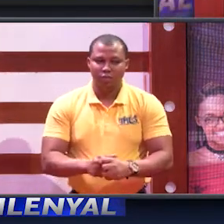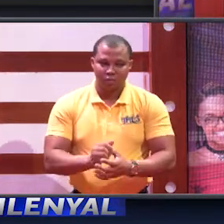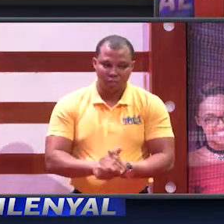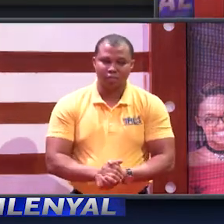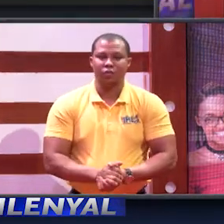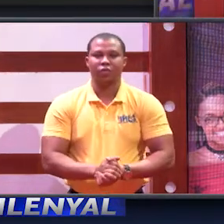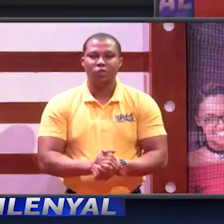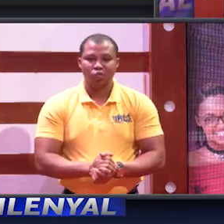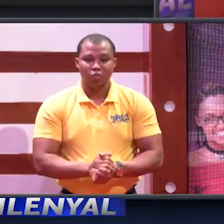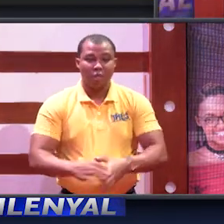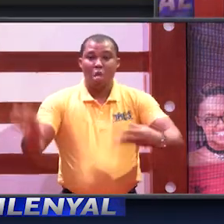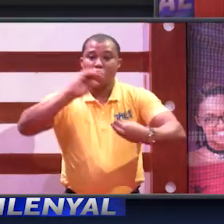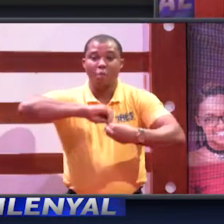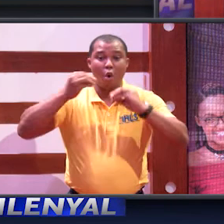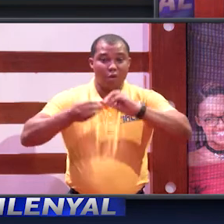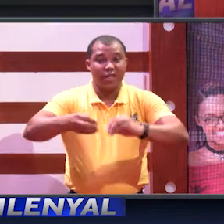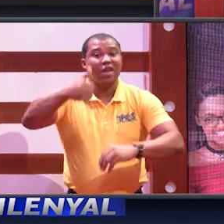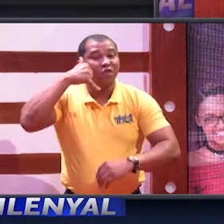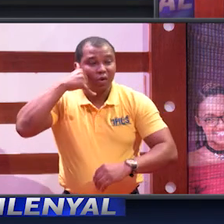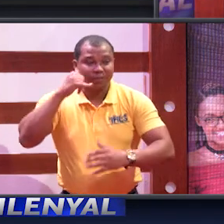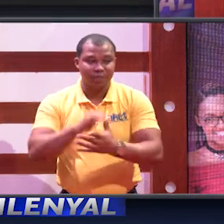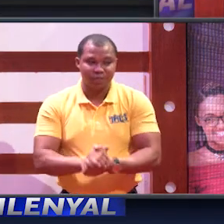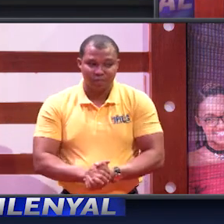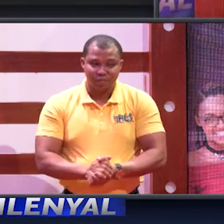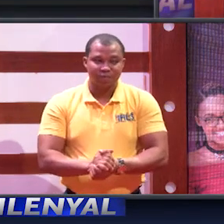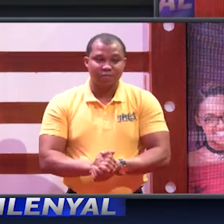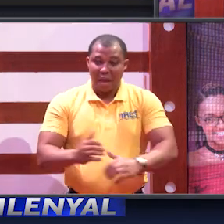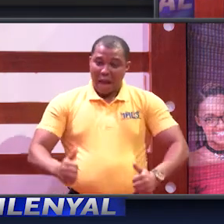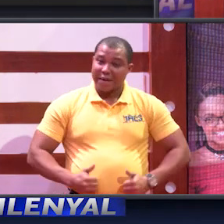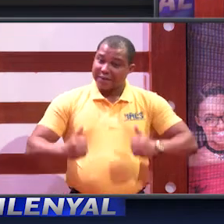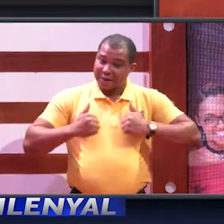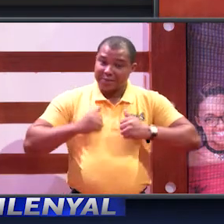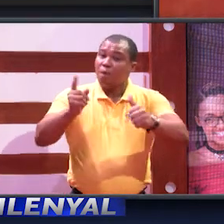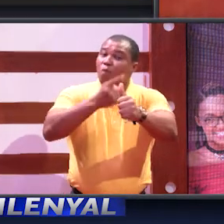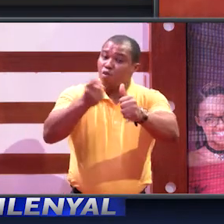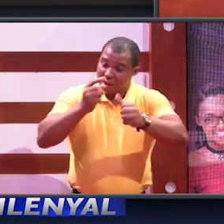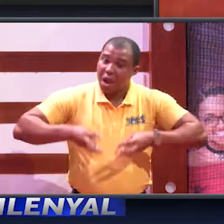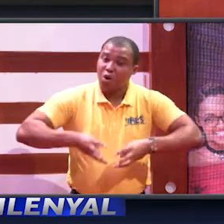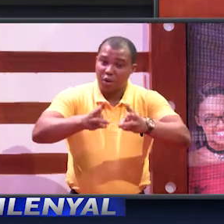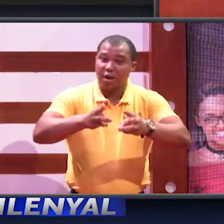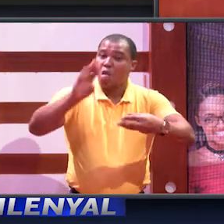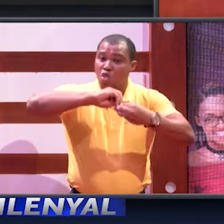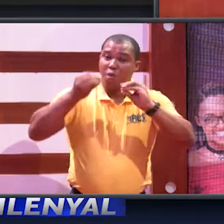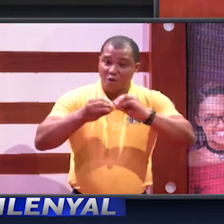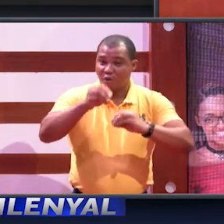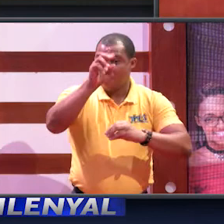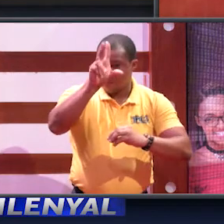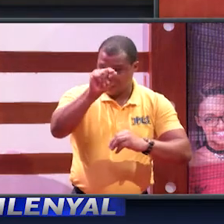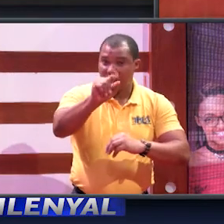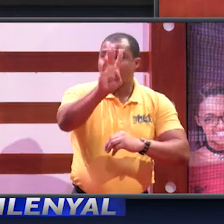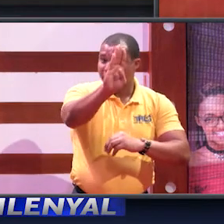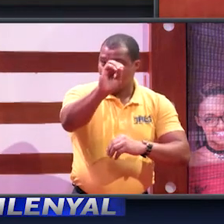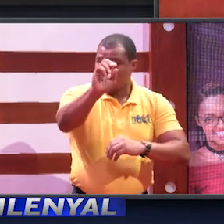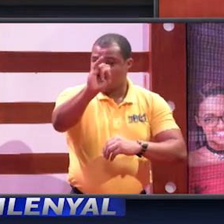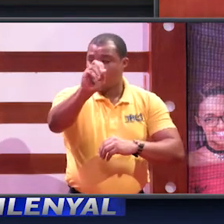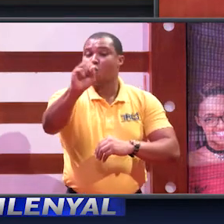Nous avons un numéro de téléphone que côté au cas contacter nous. En fait, l'adresse c'est dans première Riel Jérémy numéro 20 Bois Vena. Donc c'est local non? Oui, c'est